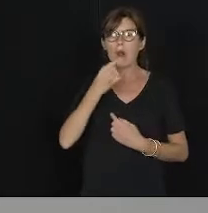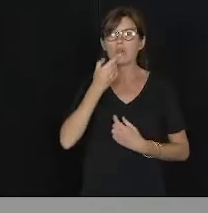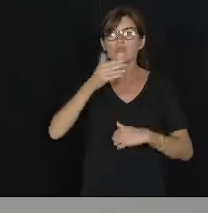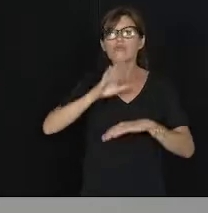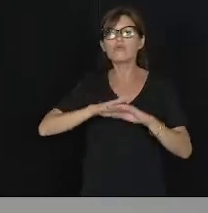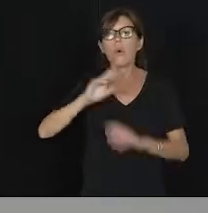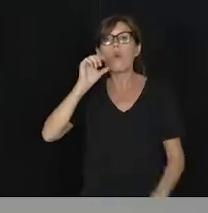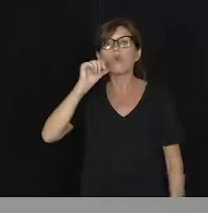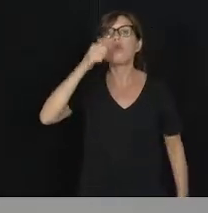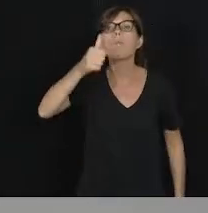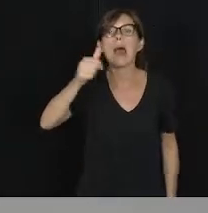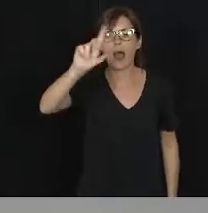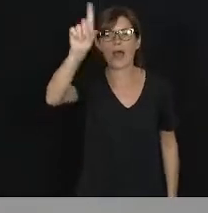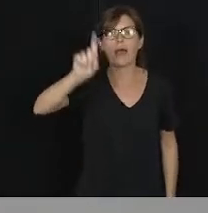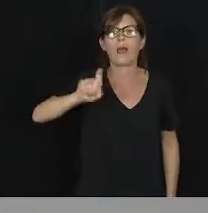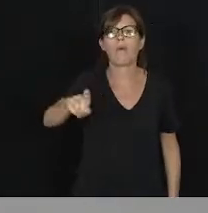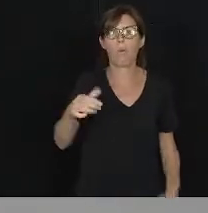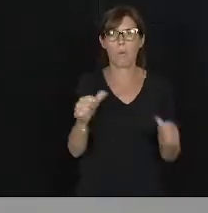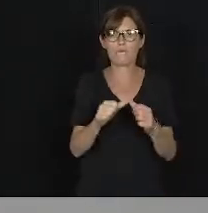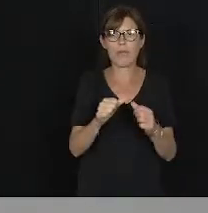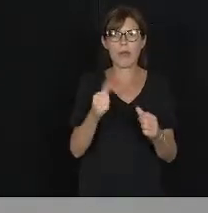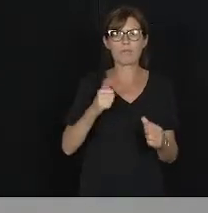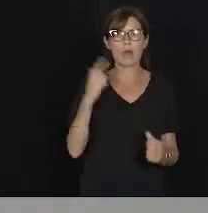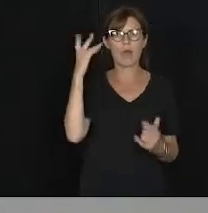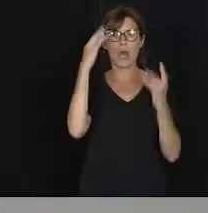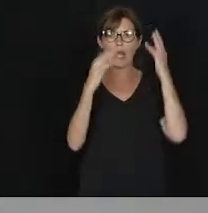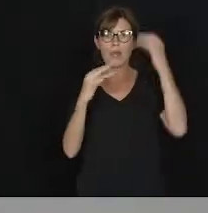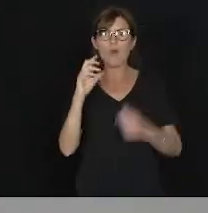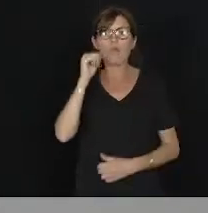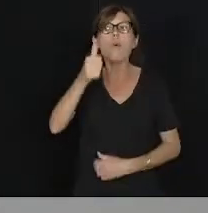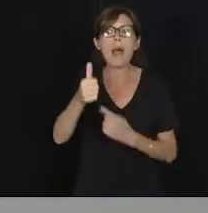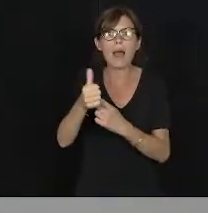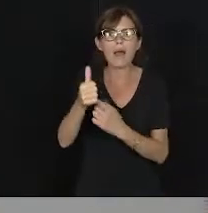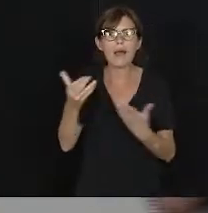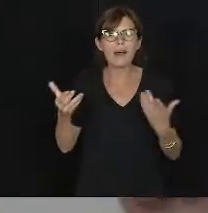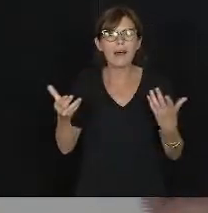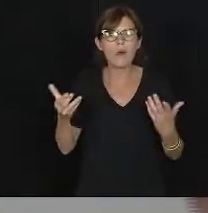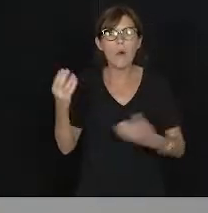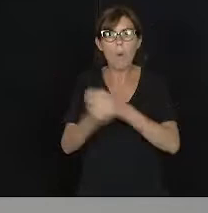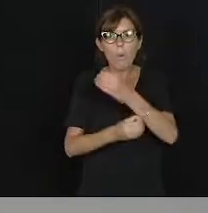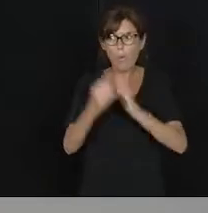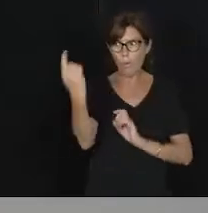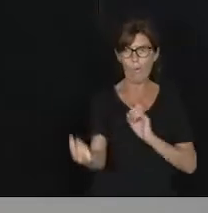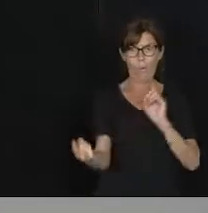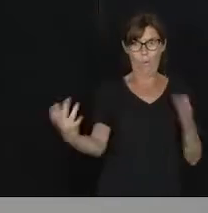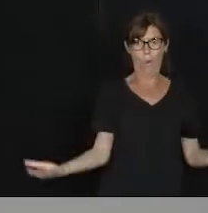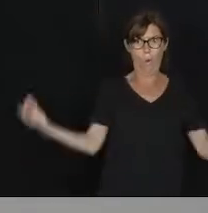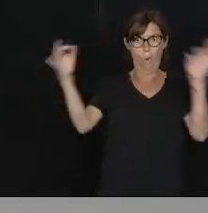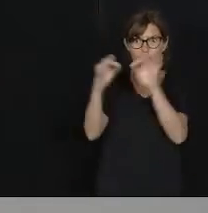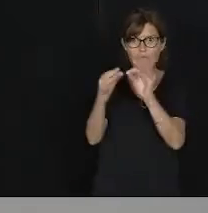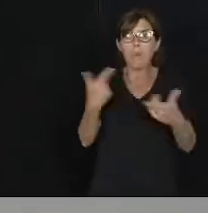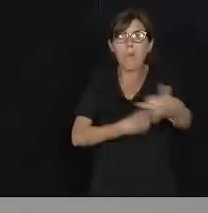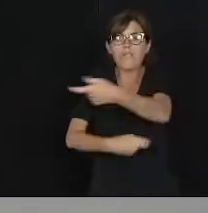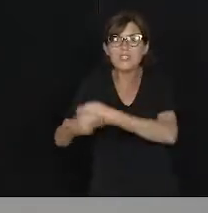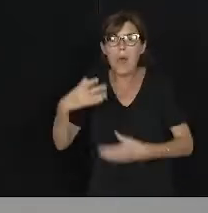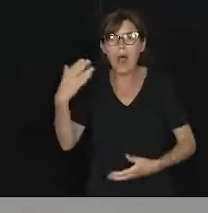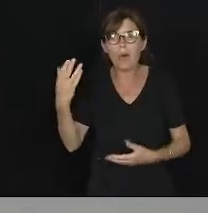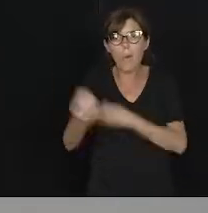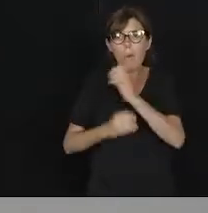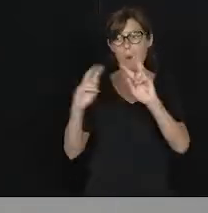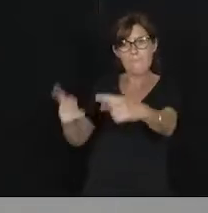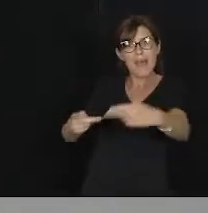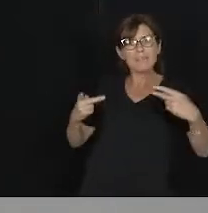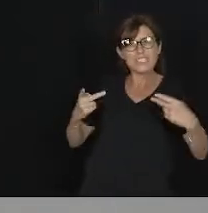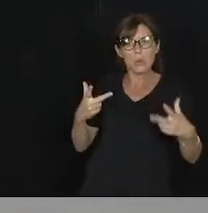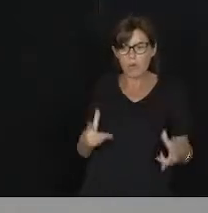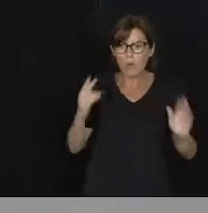double. La première, celle qui concerne les retrouvailles provisoires, soit dans la zone désarmée, soit en permission. Et puis la seconde,